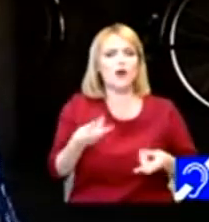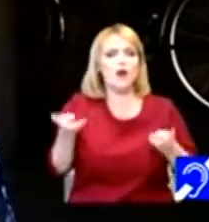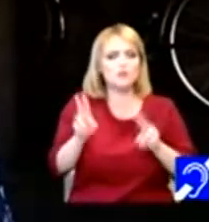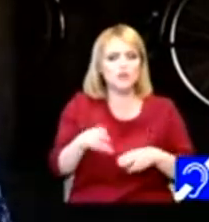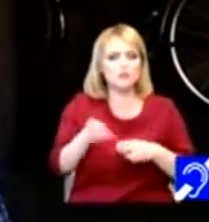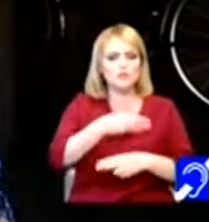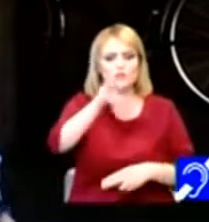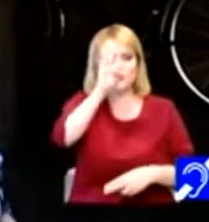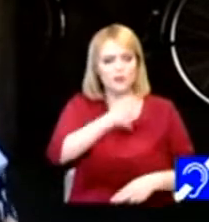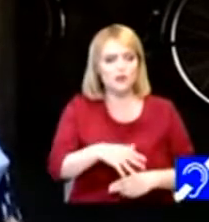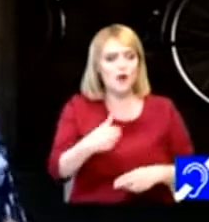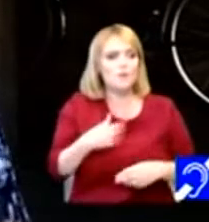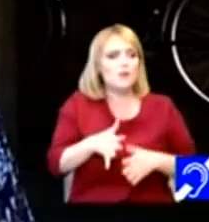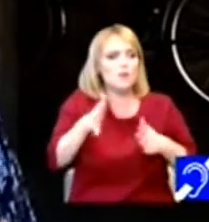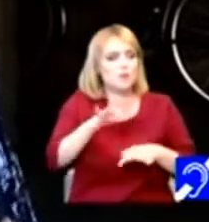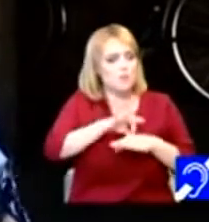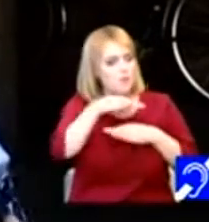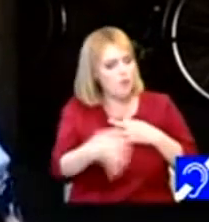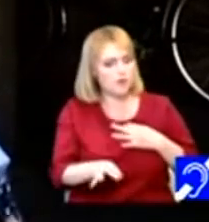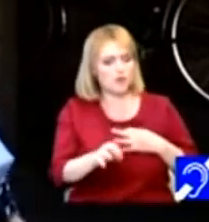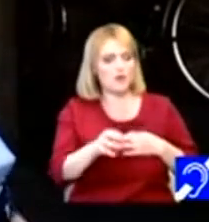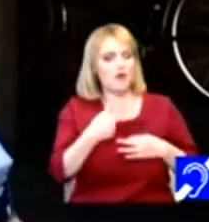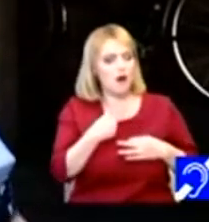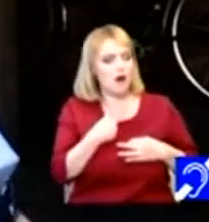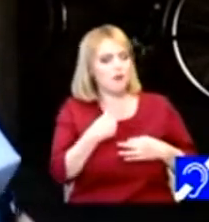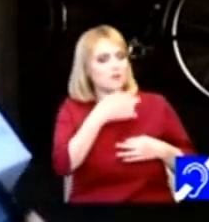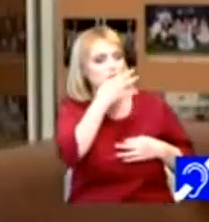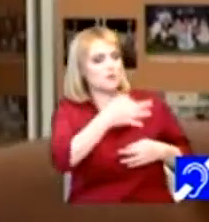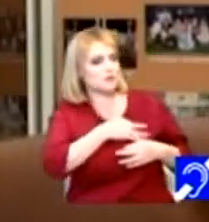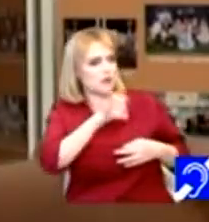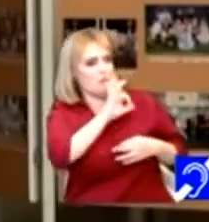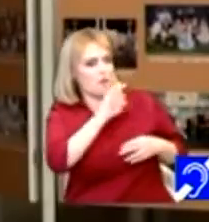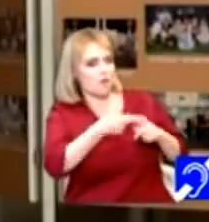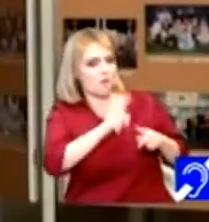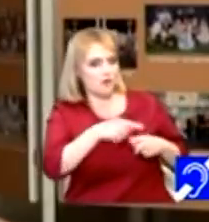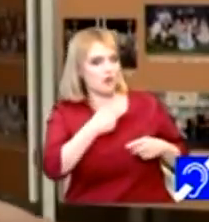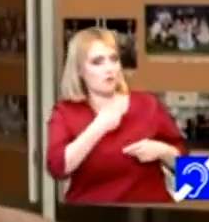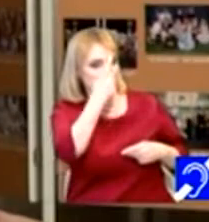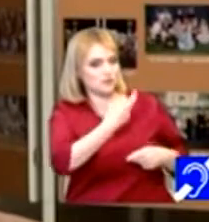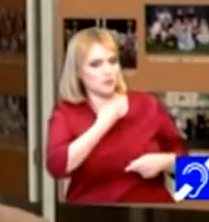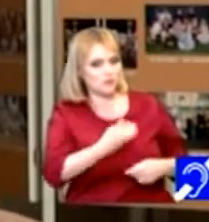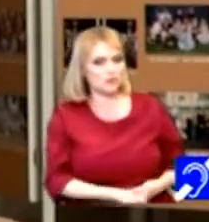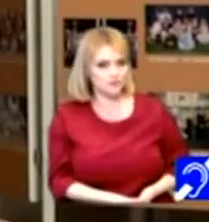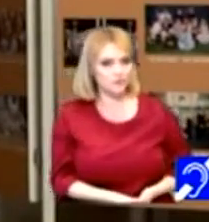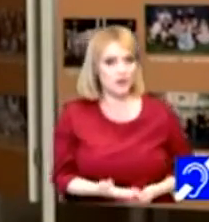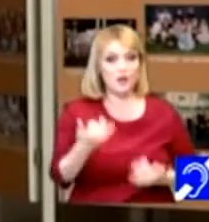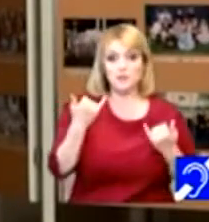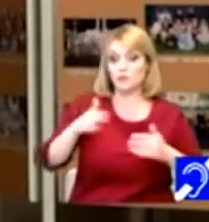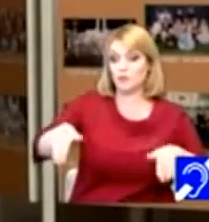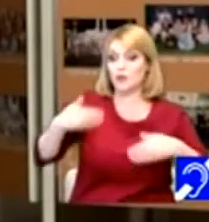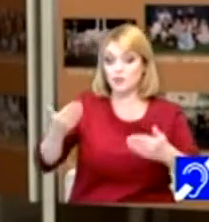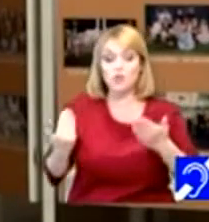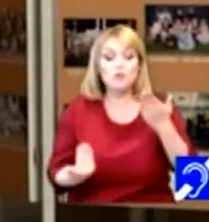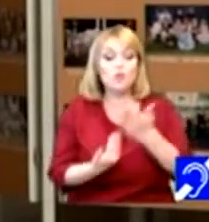fără salariu, mă doare faptul cum ni s-a spus lucrul ăsta. Astăzi noi le-am propus